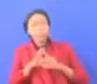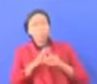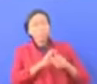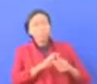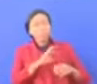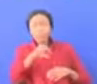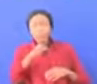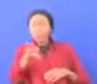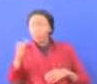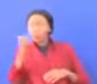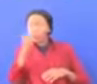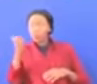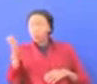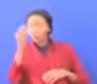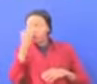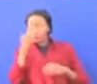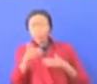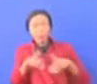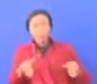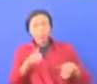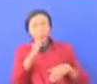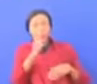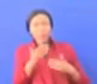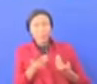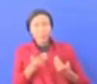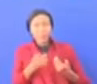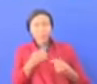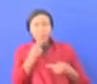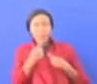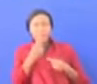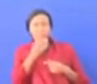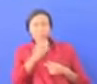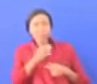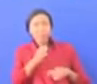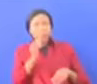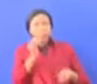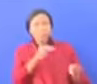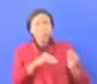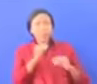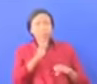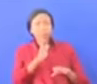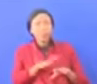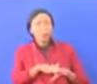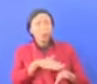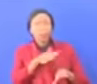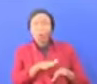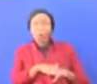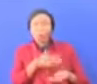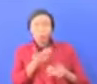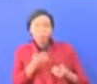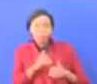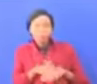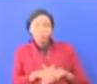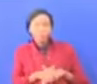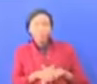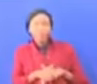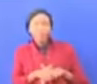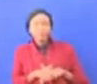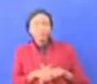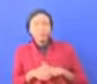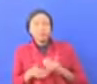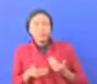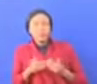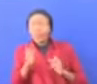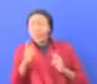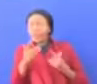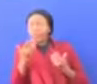yao. Baada ya kusema Mheshimiwa Mwenyekiti, leo nasema nichangie hapo, nimechangia kwa upole sana. Lakini Mheshimiwa Waziri na viongozi wa mkoa wa Dar es